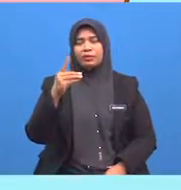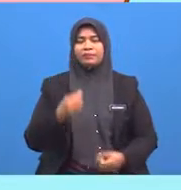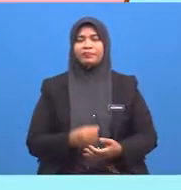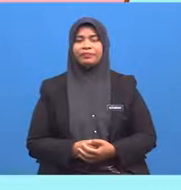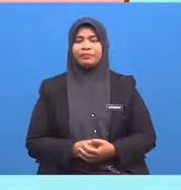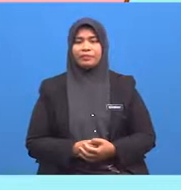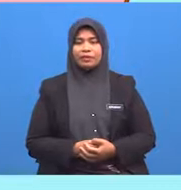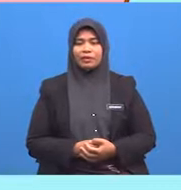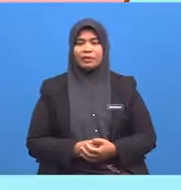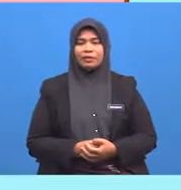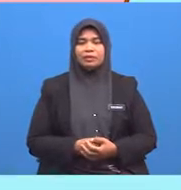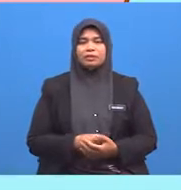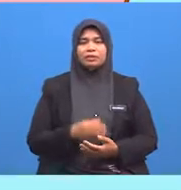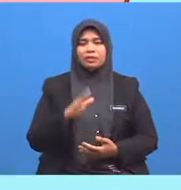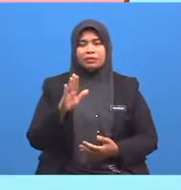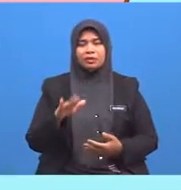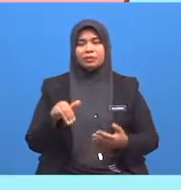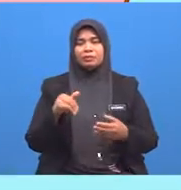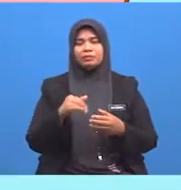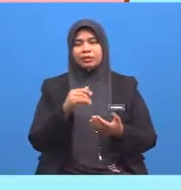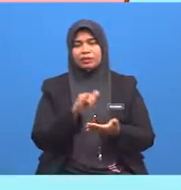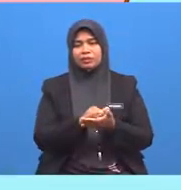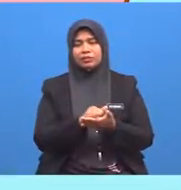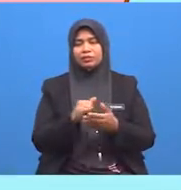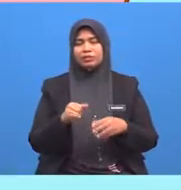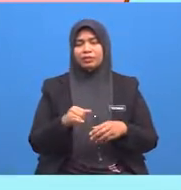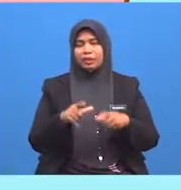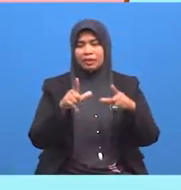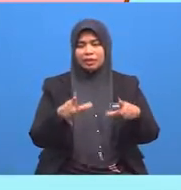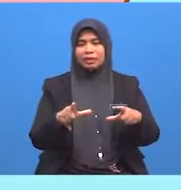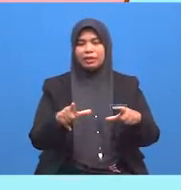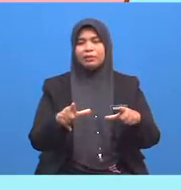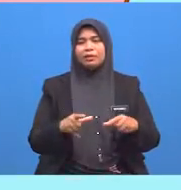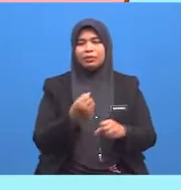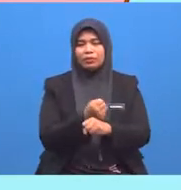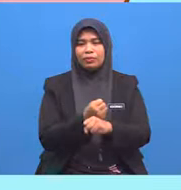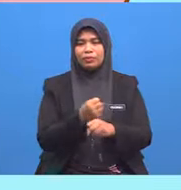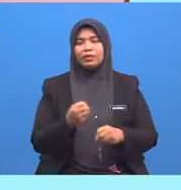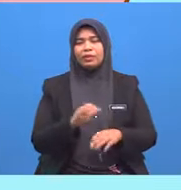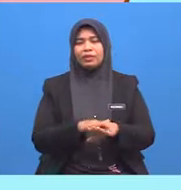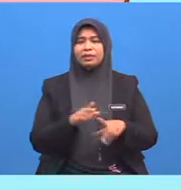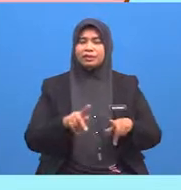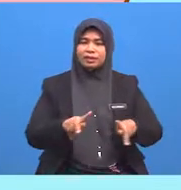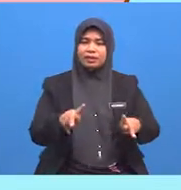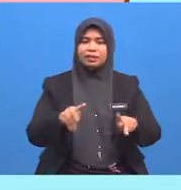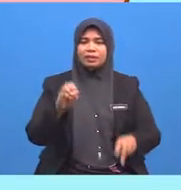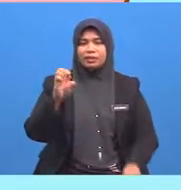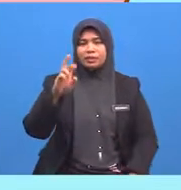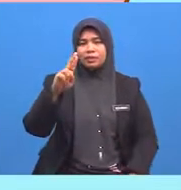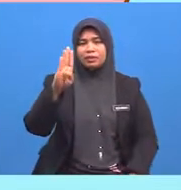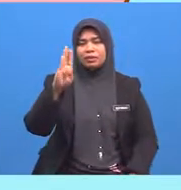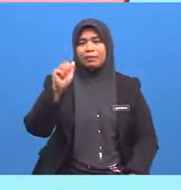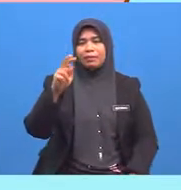tengah-tengah sebanyak sebelum diletakkan ditebak asal dengan bantuan ketua-ketua kau bila tindakan